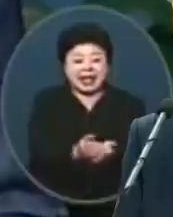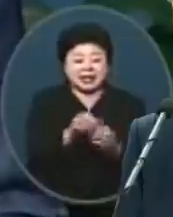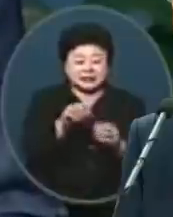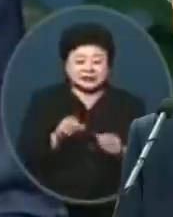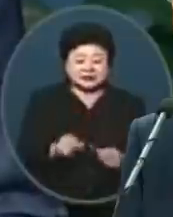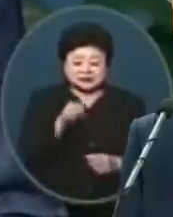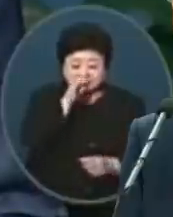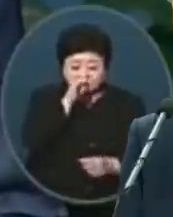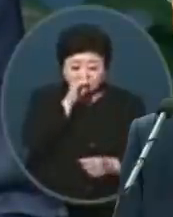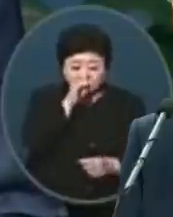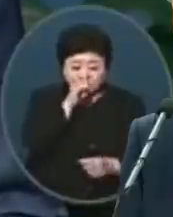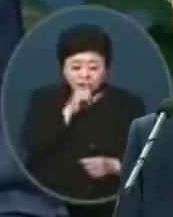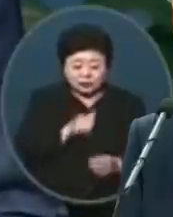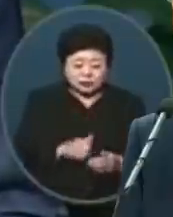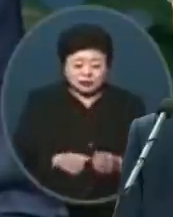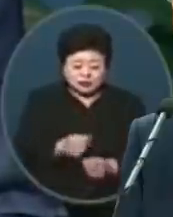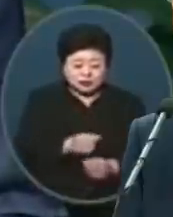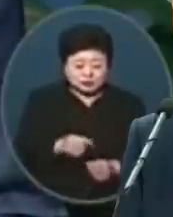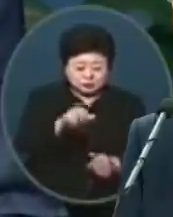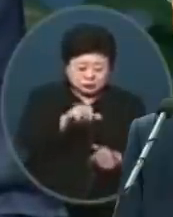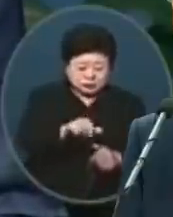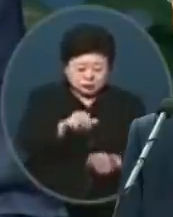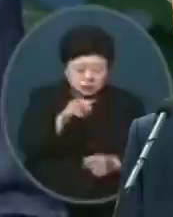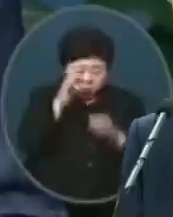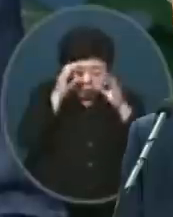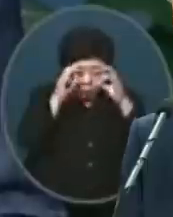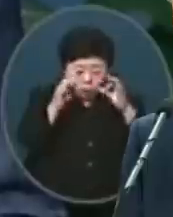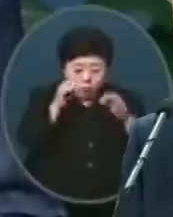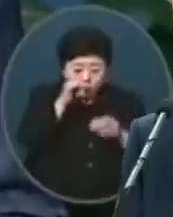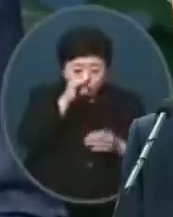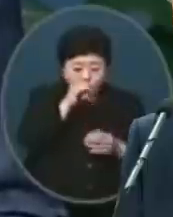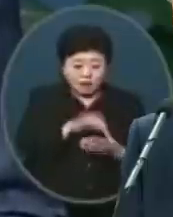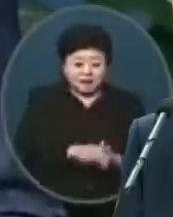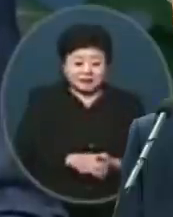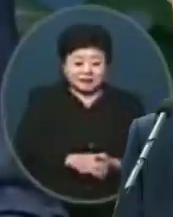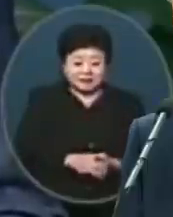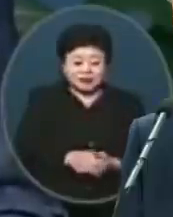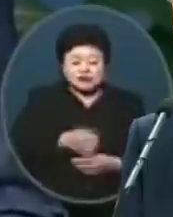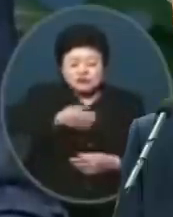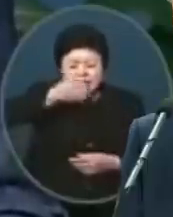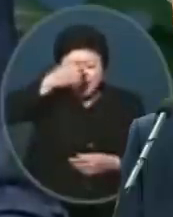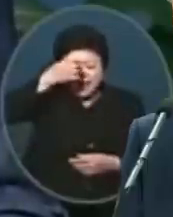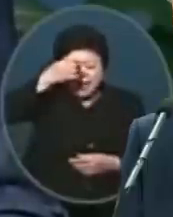정박되어 있고 짐들을 실어내는 것이 내 눈에 보입니다. 그래 꿈에